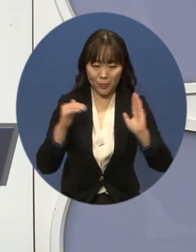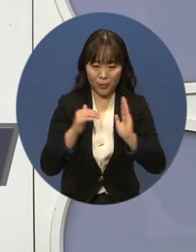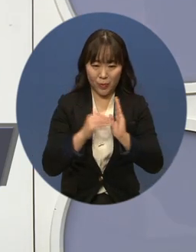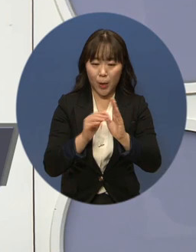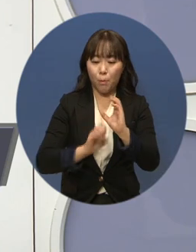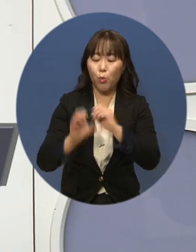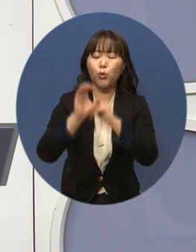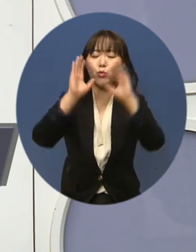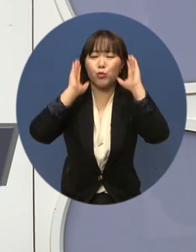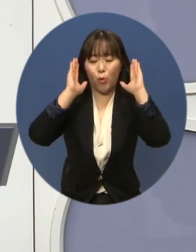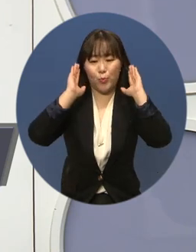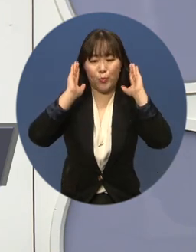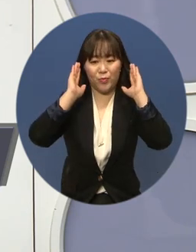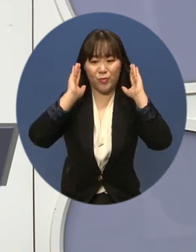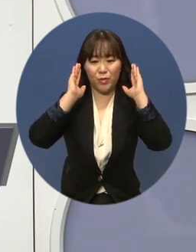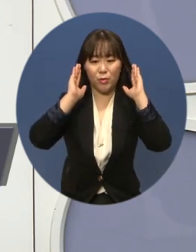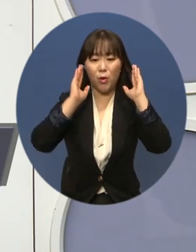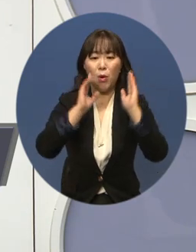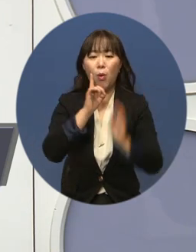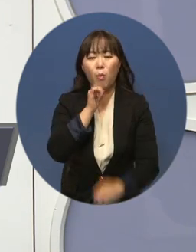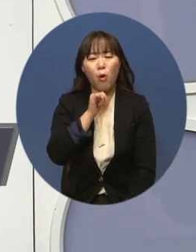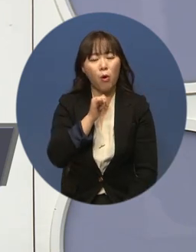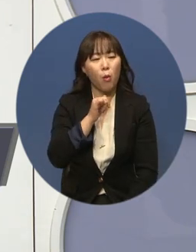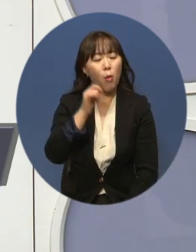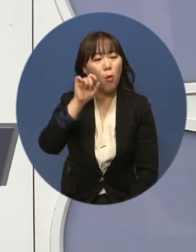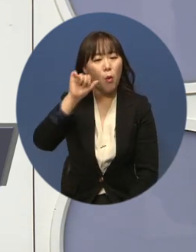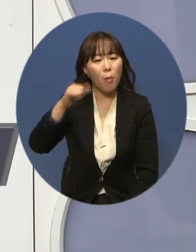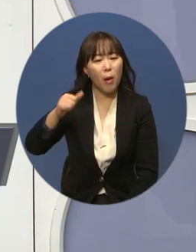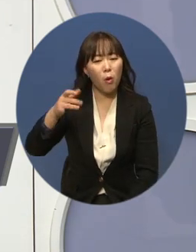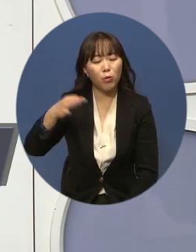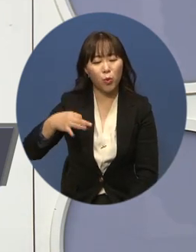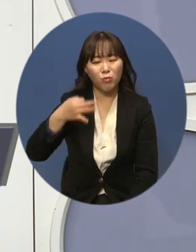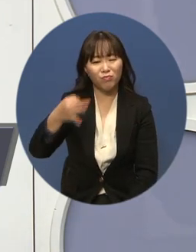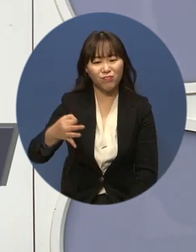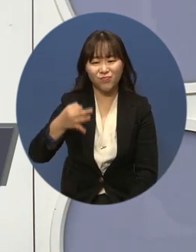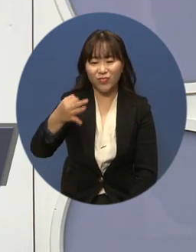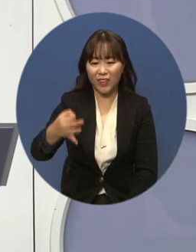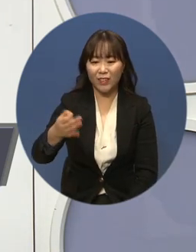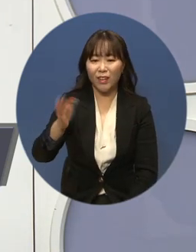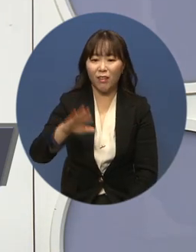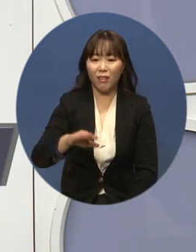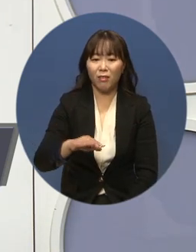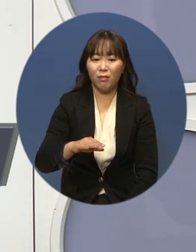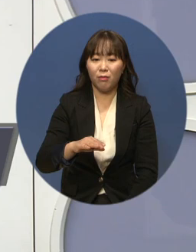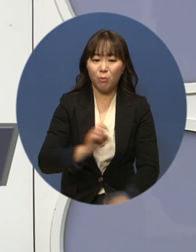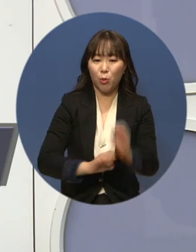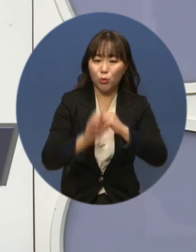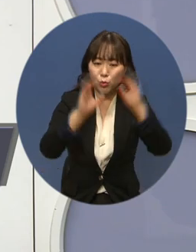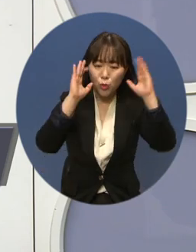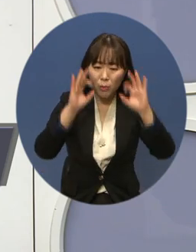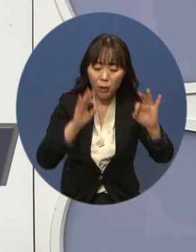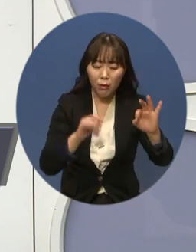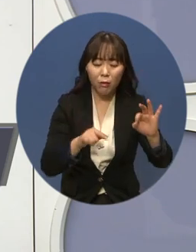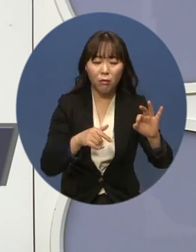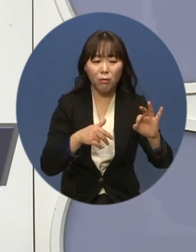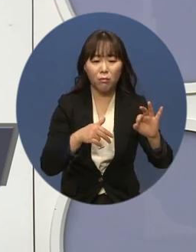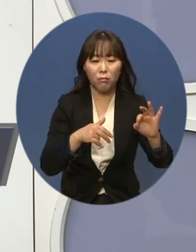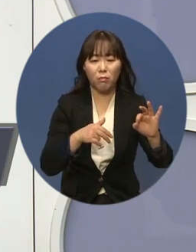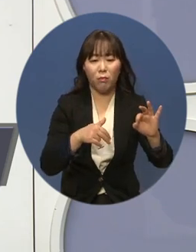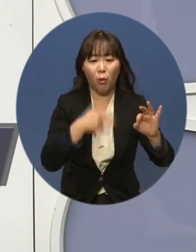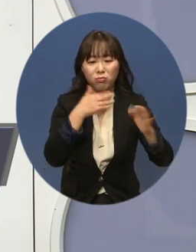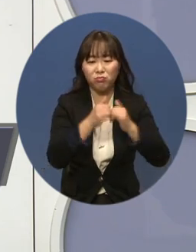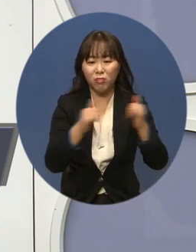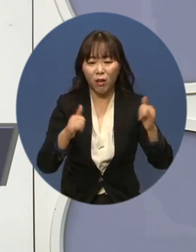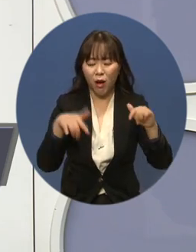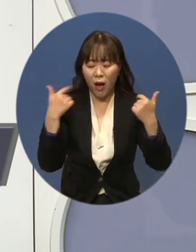보충 수업을 해서 월 500원 정도 이제 보충 수업을 냈는데 보충 수업비를 못 내는 사람들 맨날